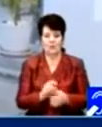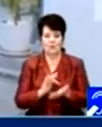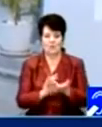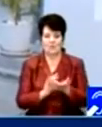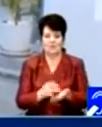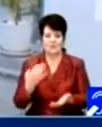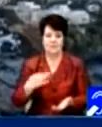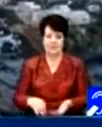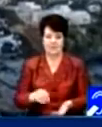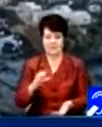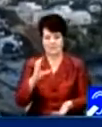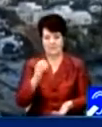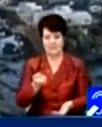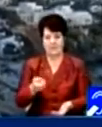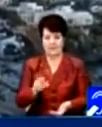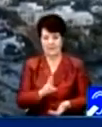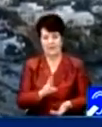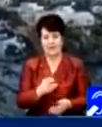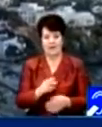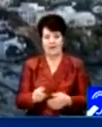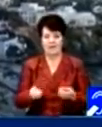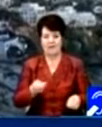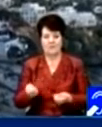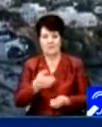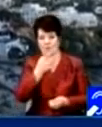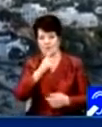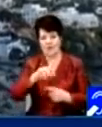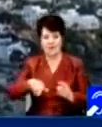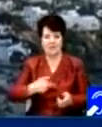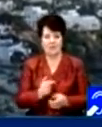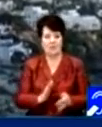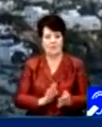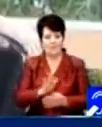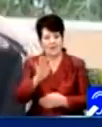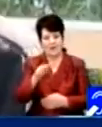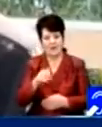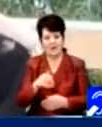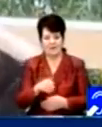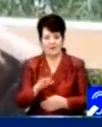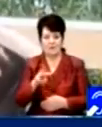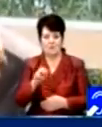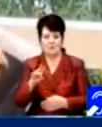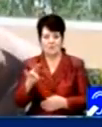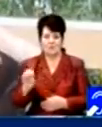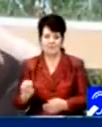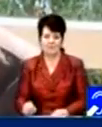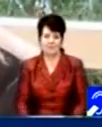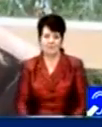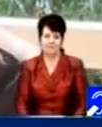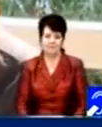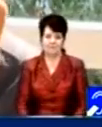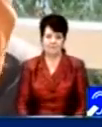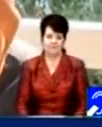și Spania, care s-au săturat să conducă ore întregi până la poalele unui munte. Si on a une au niveau